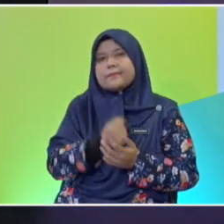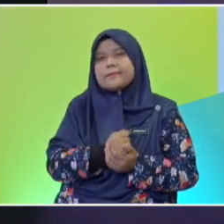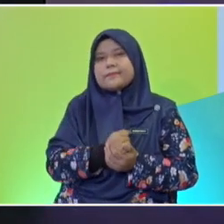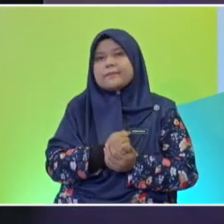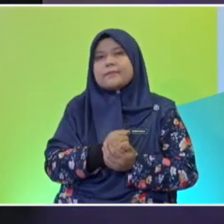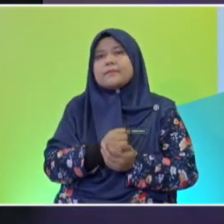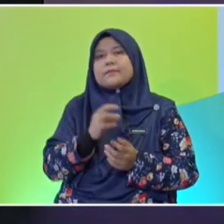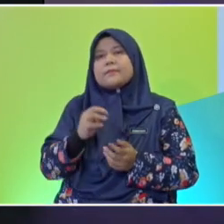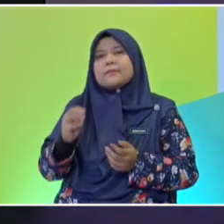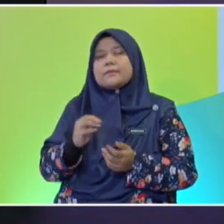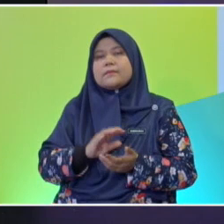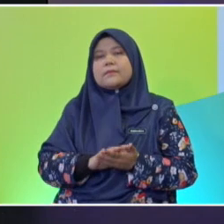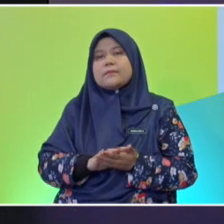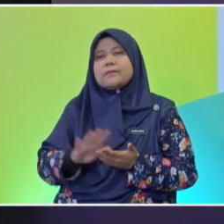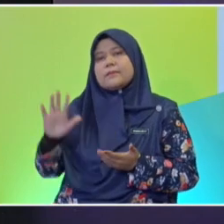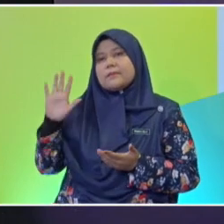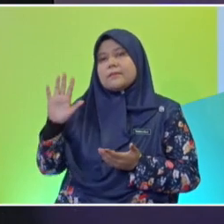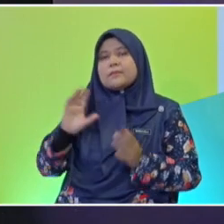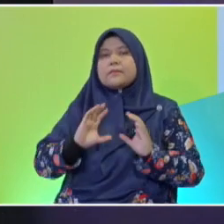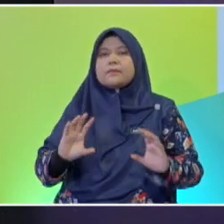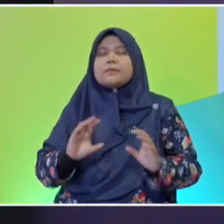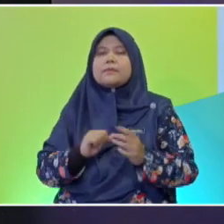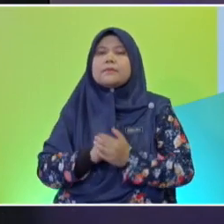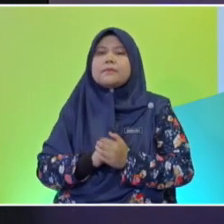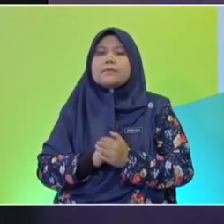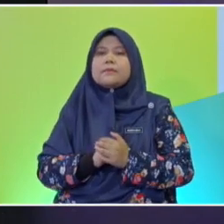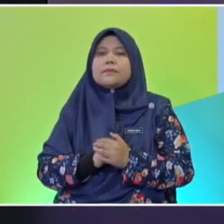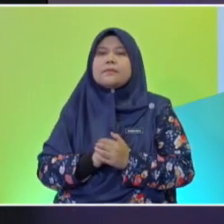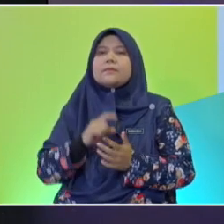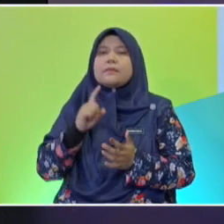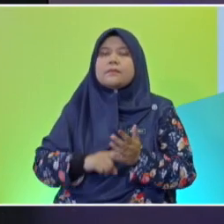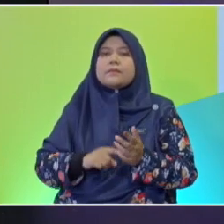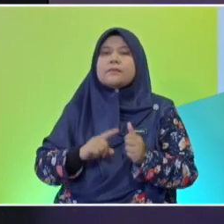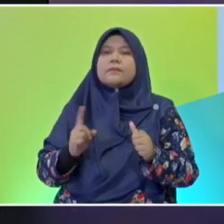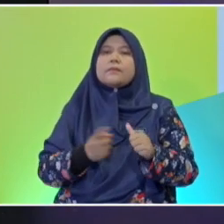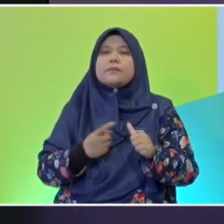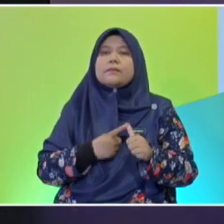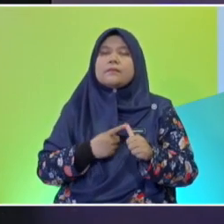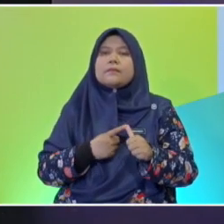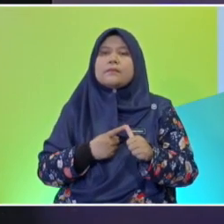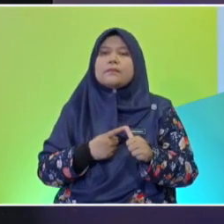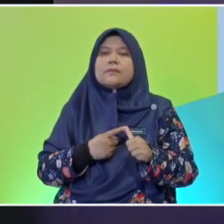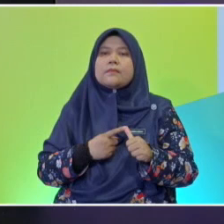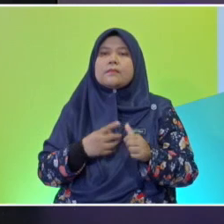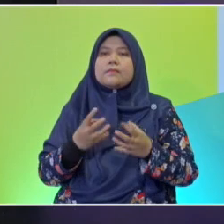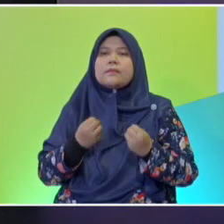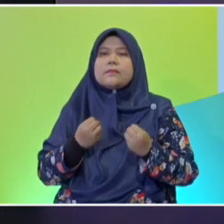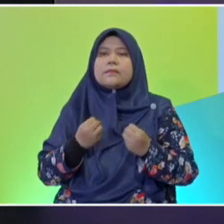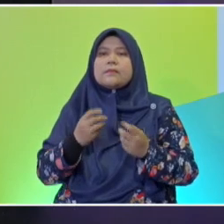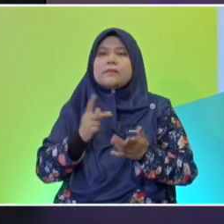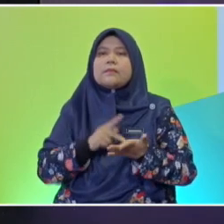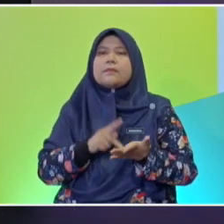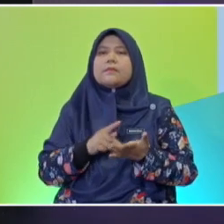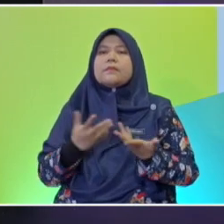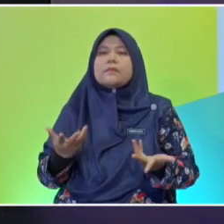saya minta Murid siapa ini adalah Apakah langkah pertama sebelum kita mulai dapat perkiraan